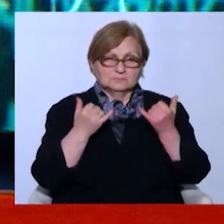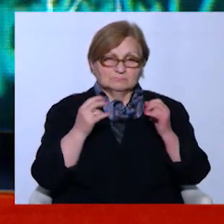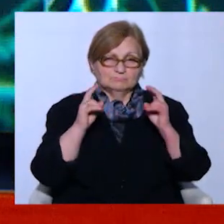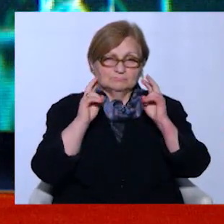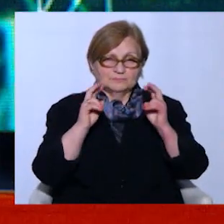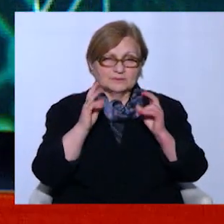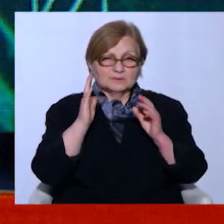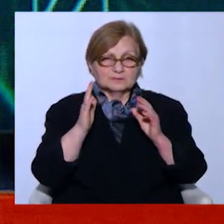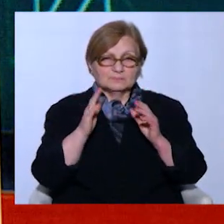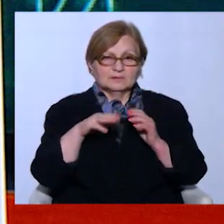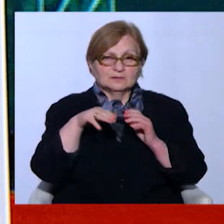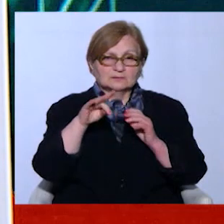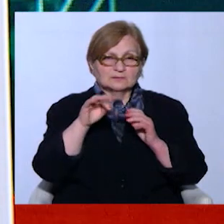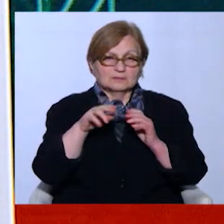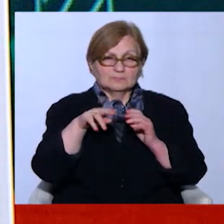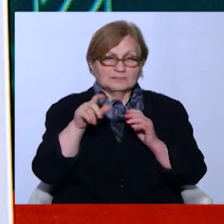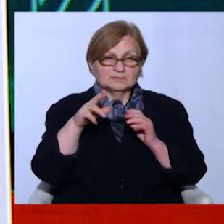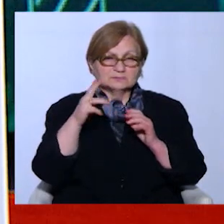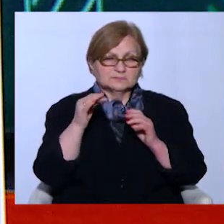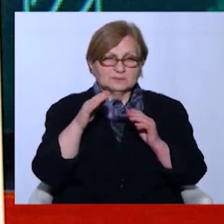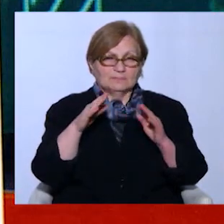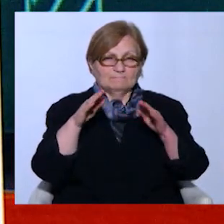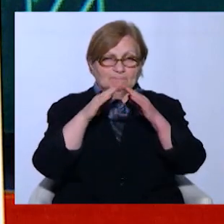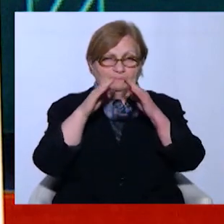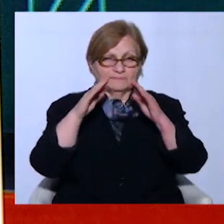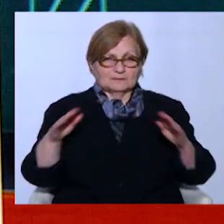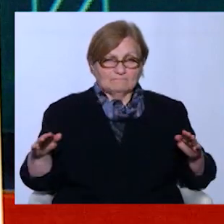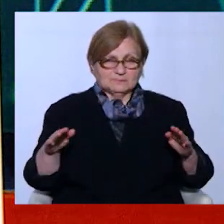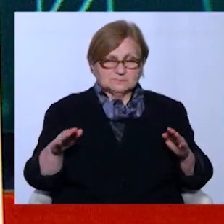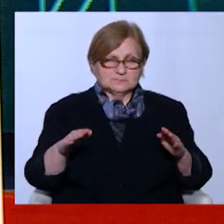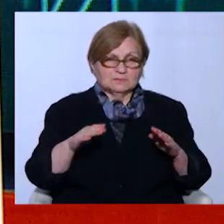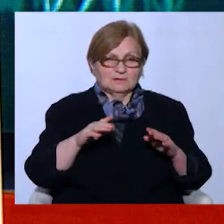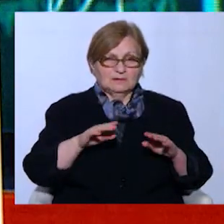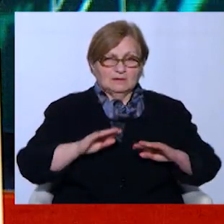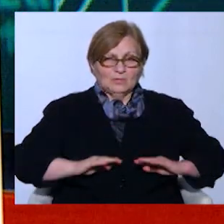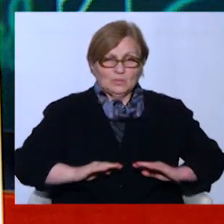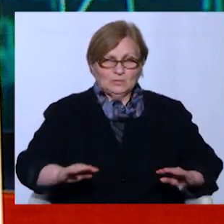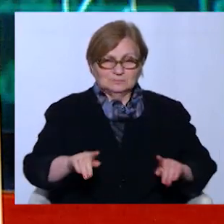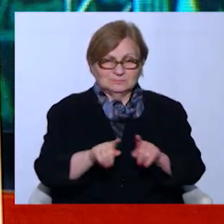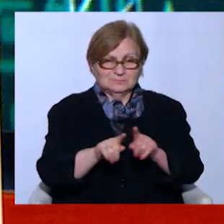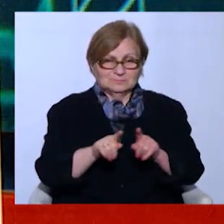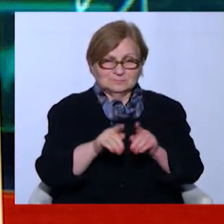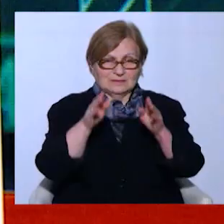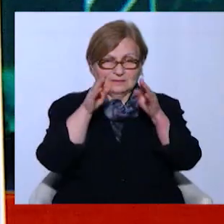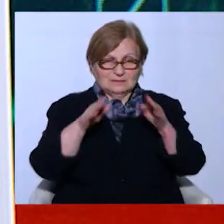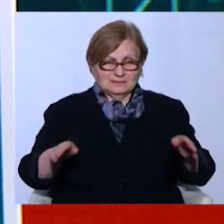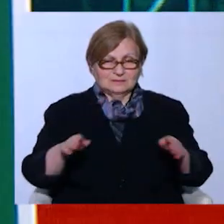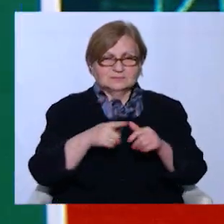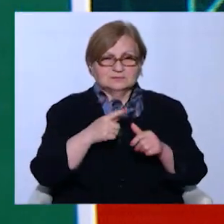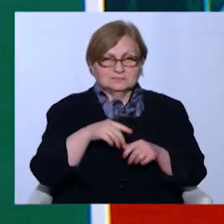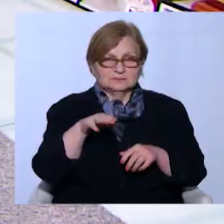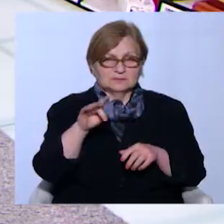არის ტრაპეცია და დავიწყებთ ფართობების საუბარს. ანუ რამოდენიმე ამოცანას განვიხილავთ ასევე ფართობზე, რომელსაც გავაგრძელებთ